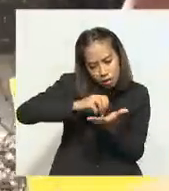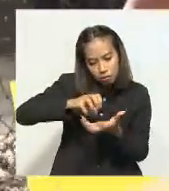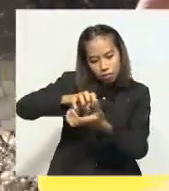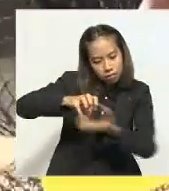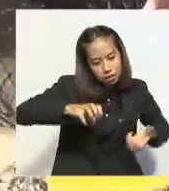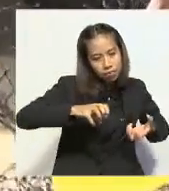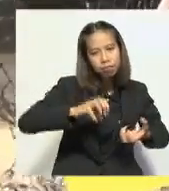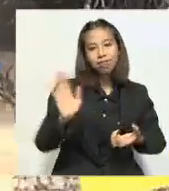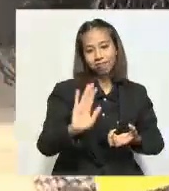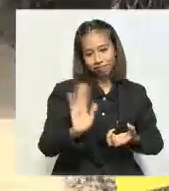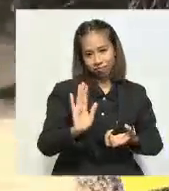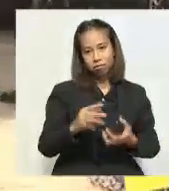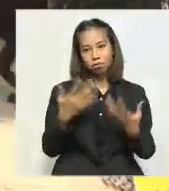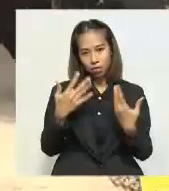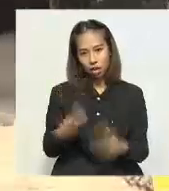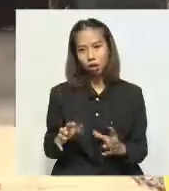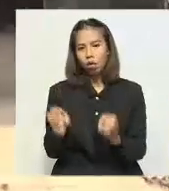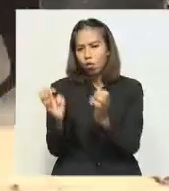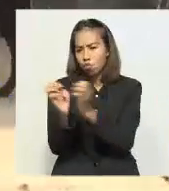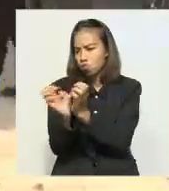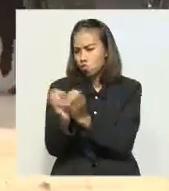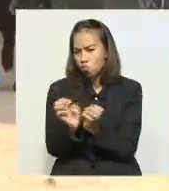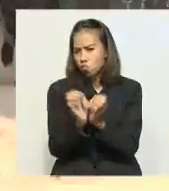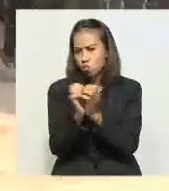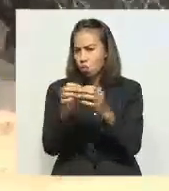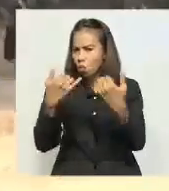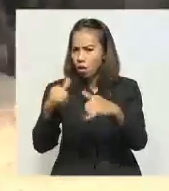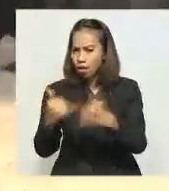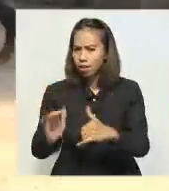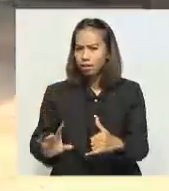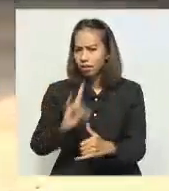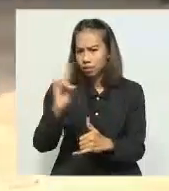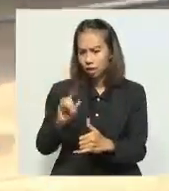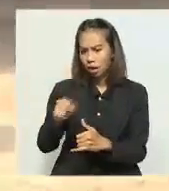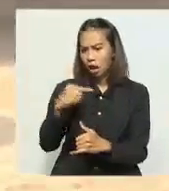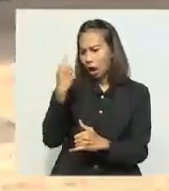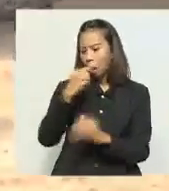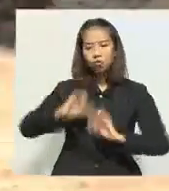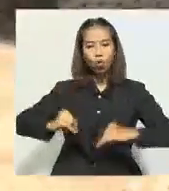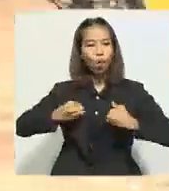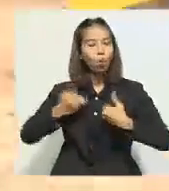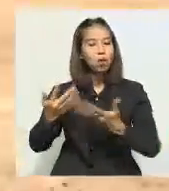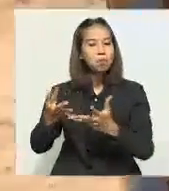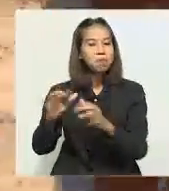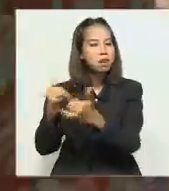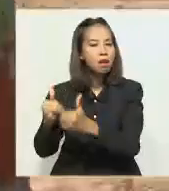ำลังจะกินหรือว่าอาหารนะคะแล้วก็อย่ายุ่งหรือเล่นกับสัตว์เลี้ยงที่ไม่มีเจ้าของค่ะโ